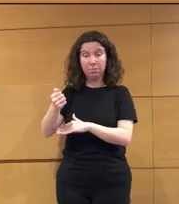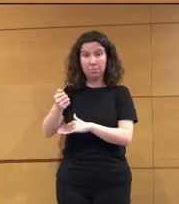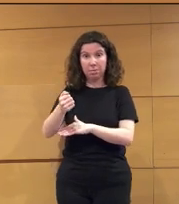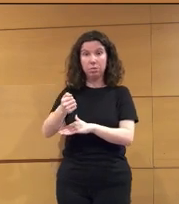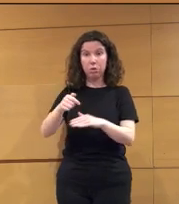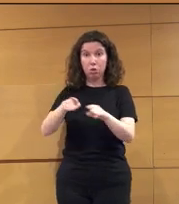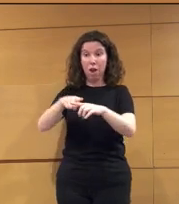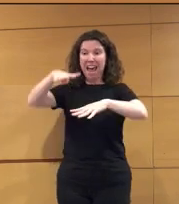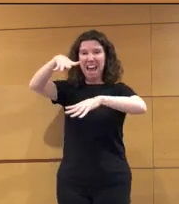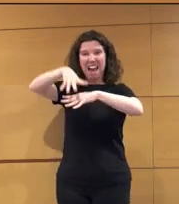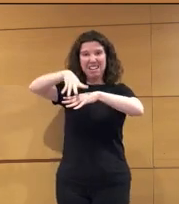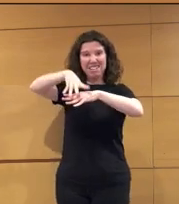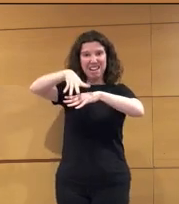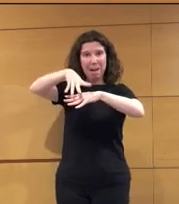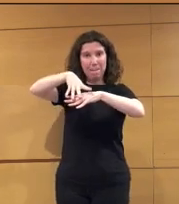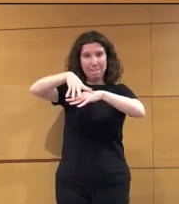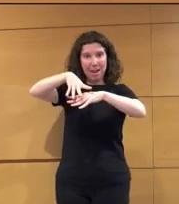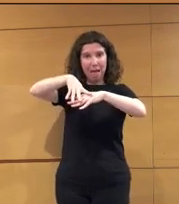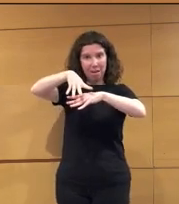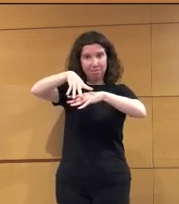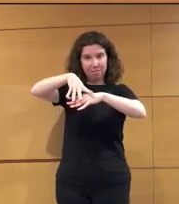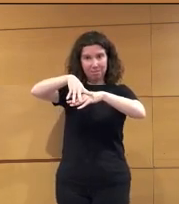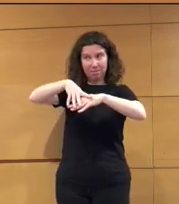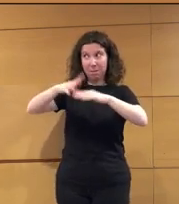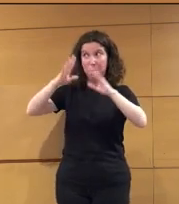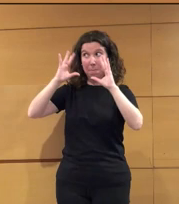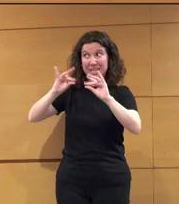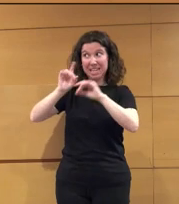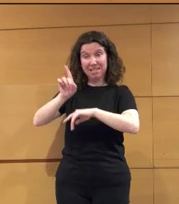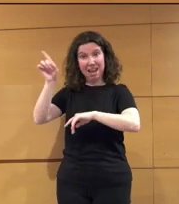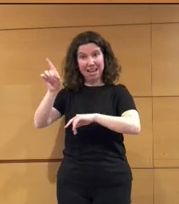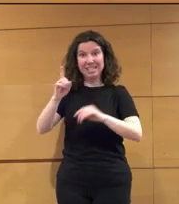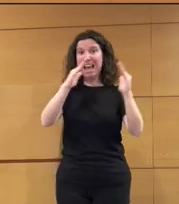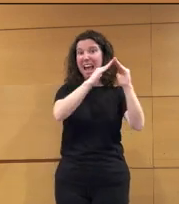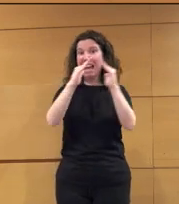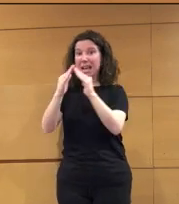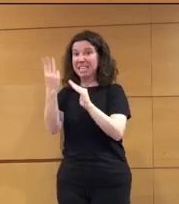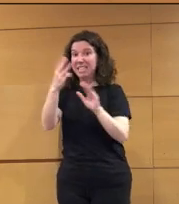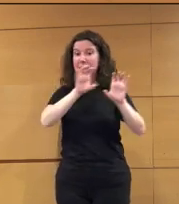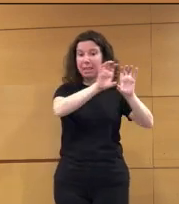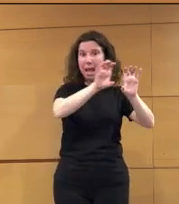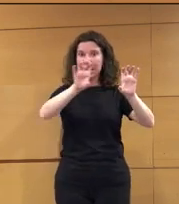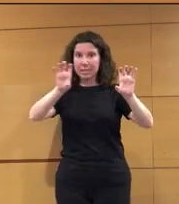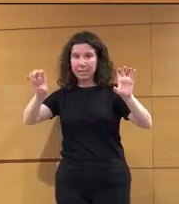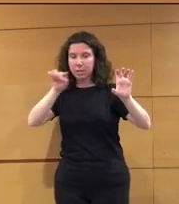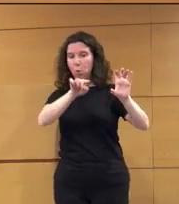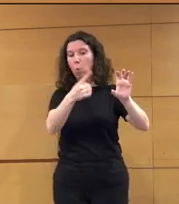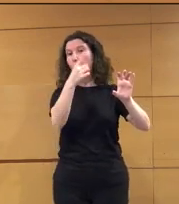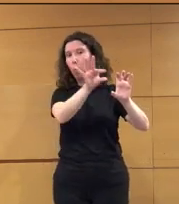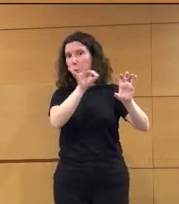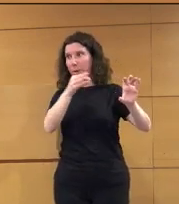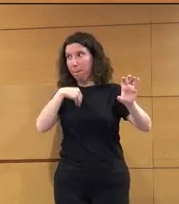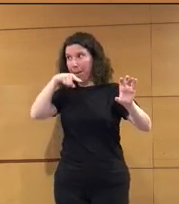està aquí, bueno, que està a Passeig de Gràcia. I aquesta és una ruta que dins del projecte Jan